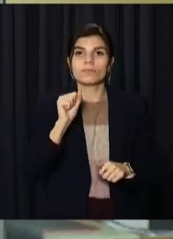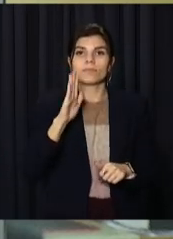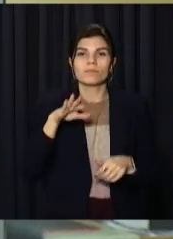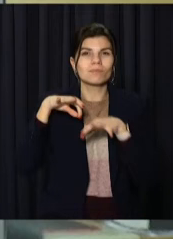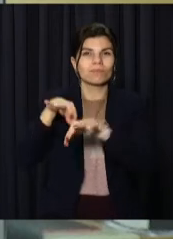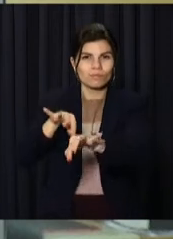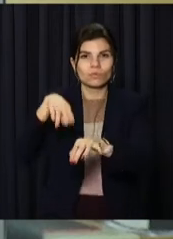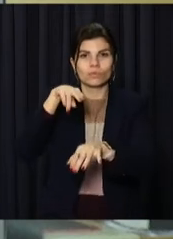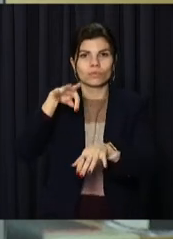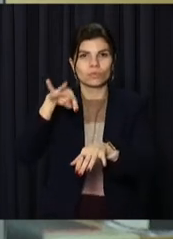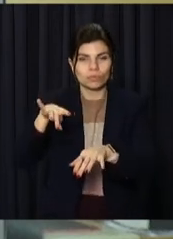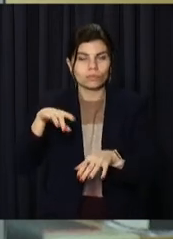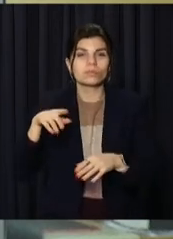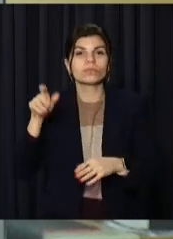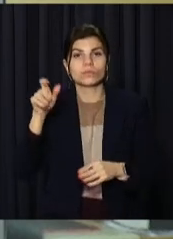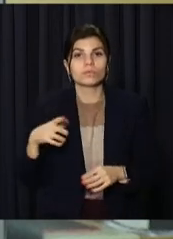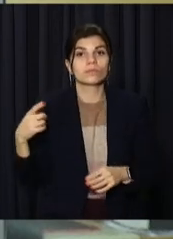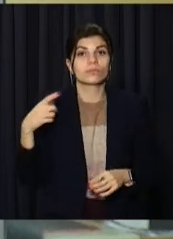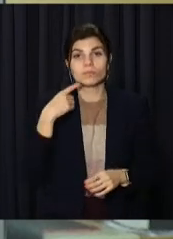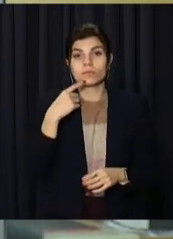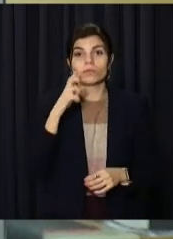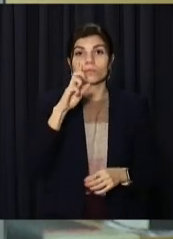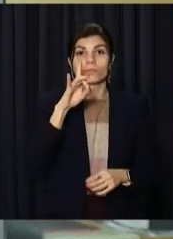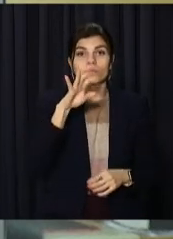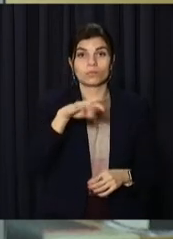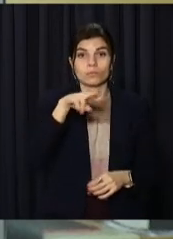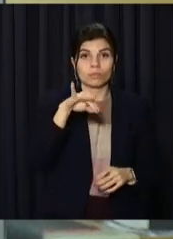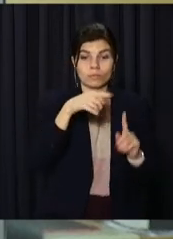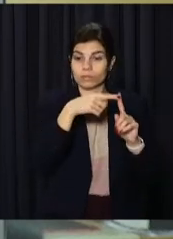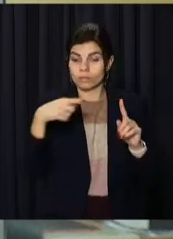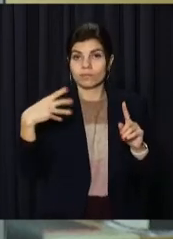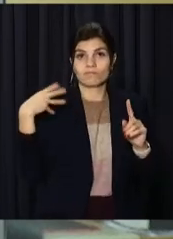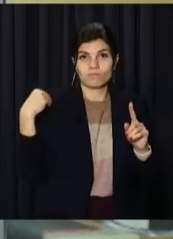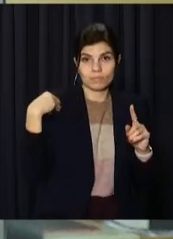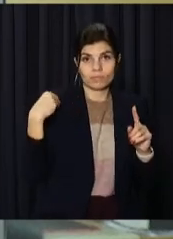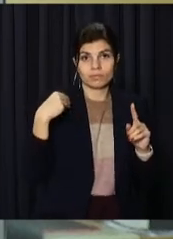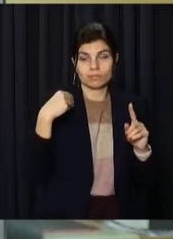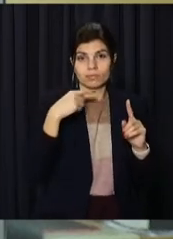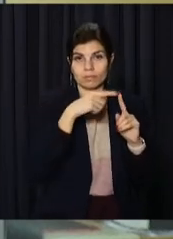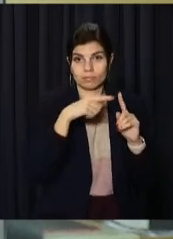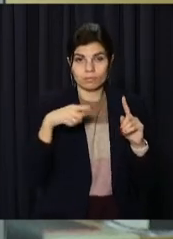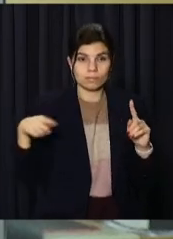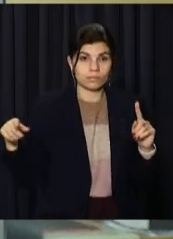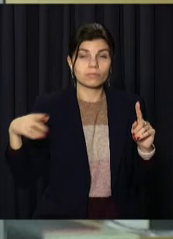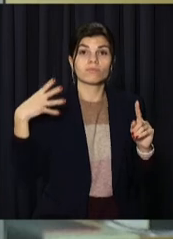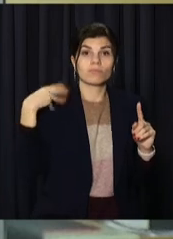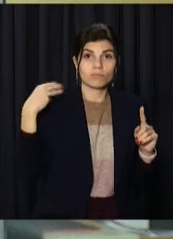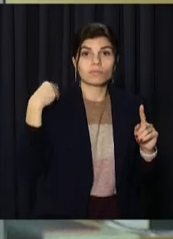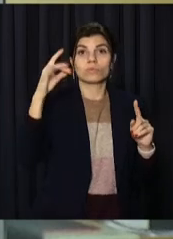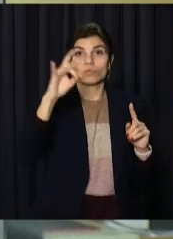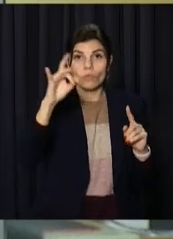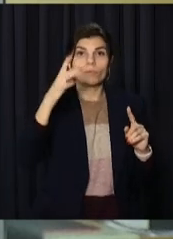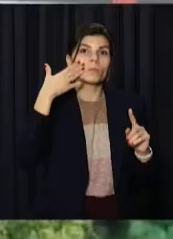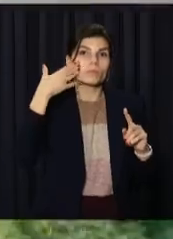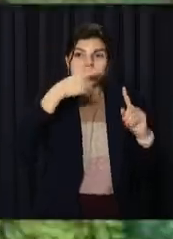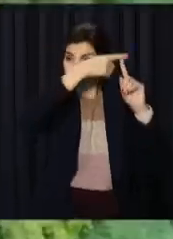Івко. Магістраль Краковець-Львів-Броди-Рівне матиме протяжність майже 300 кілометрів і з'єднає Львівську та Рівненську